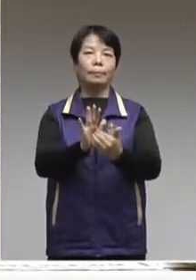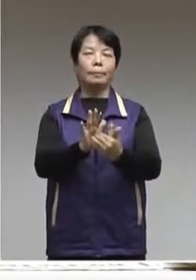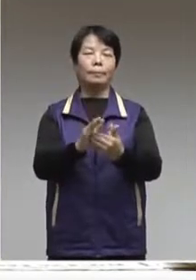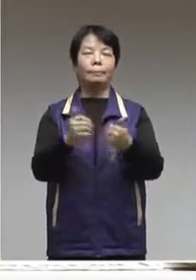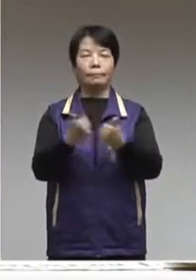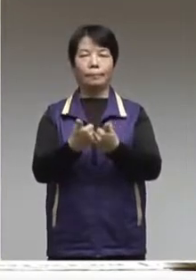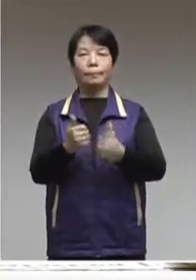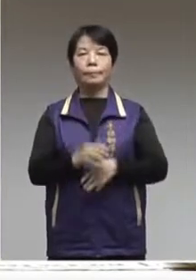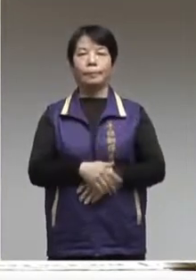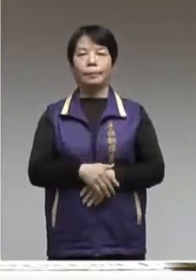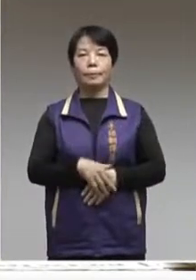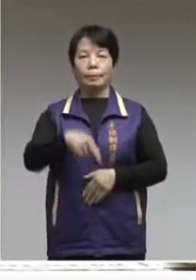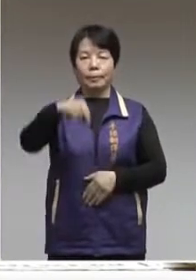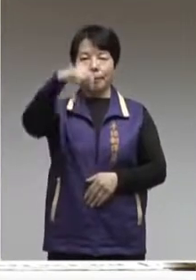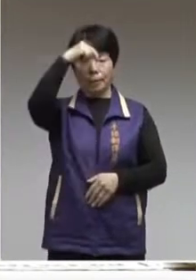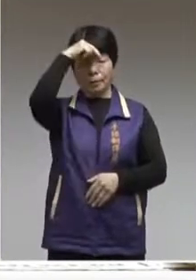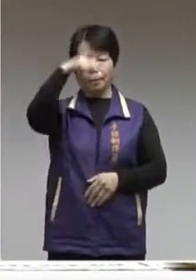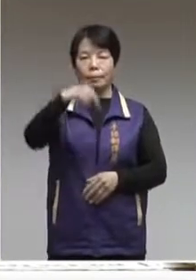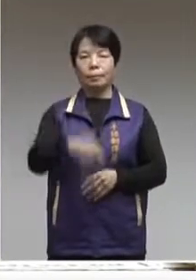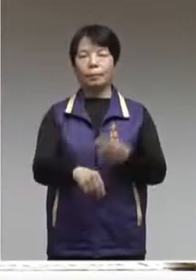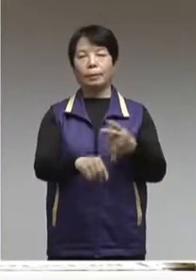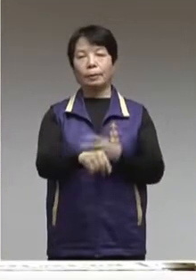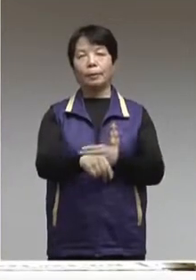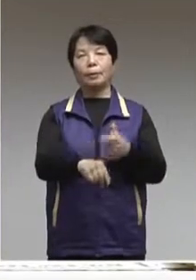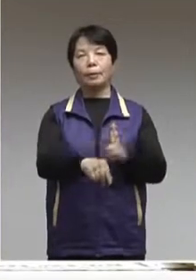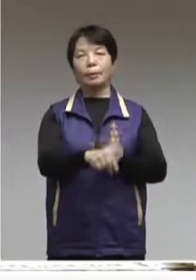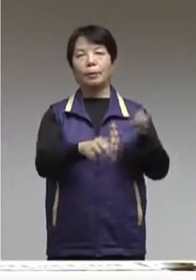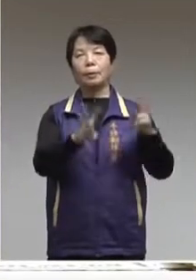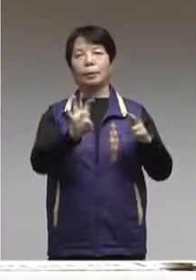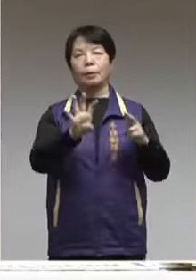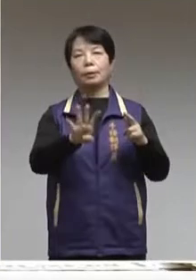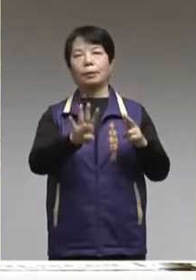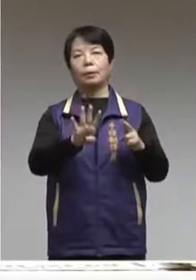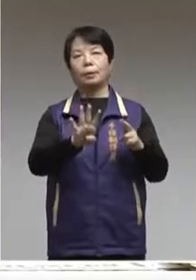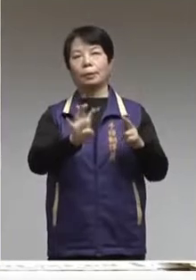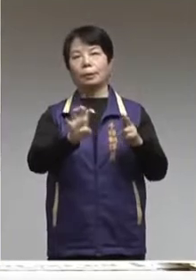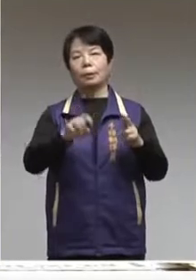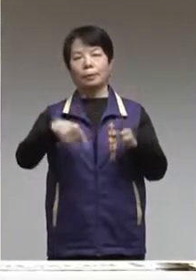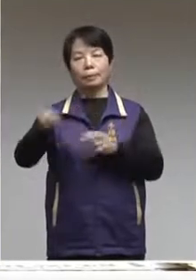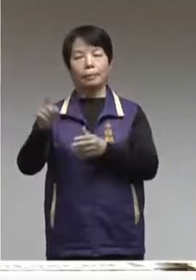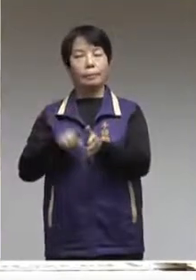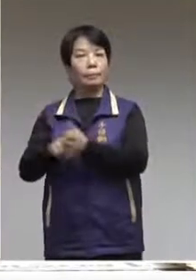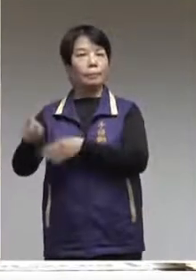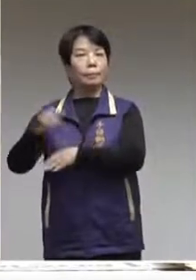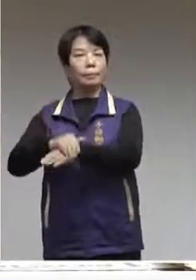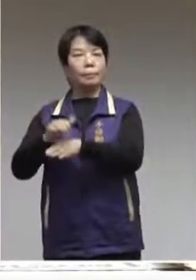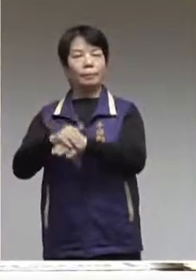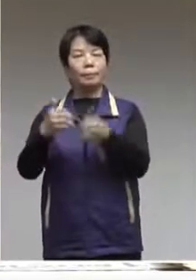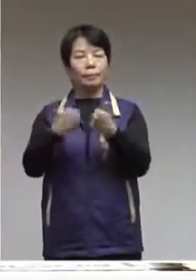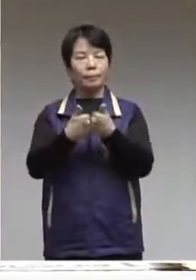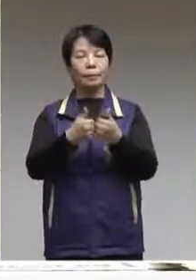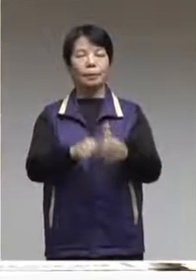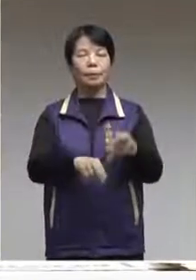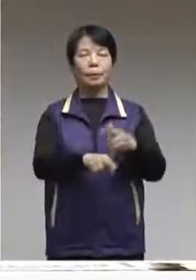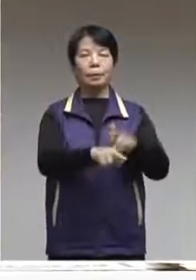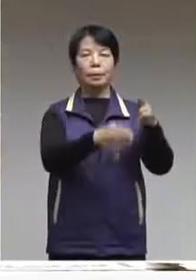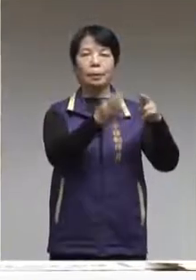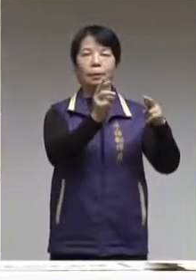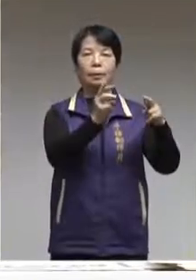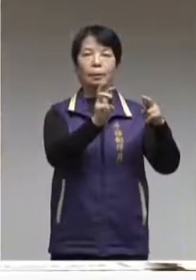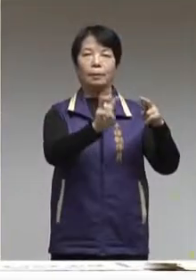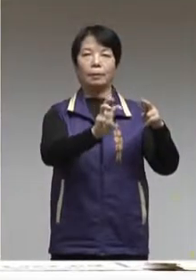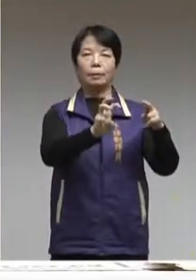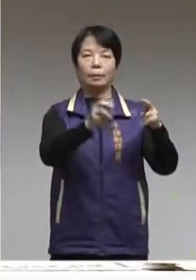那在中午的12:40召开专家会议。在12:30，我